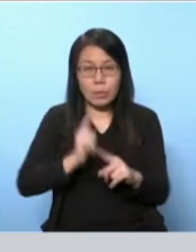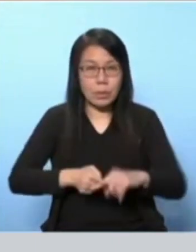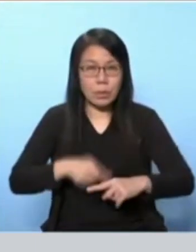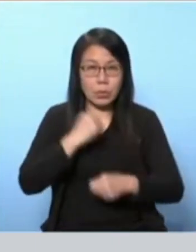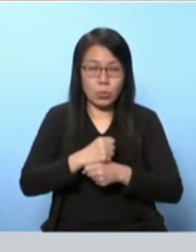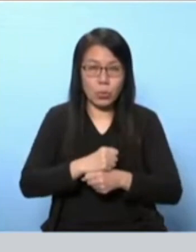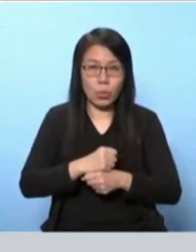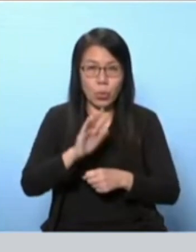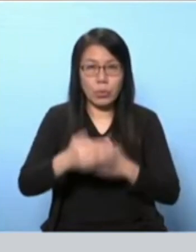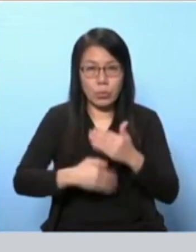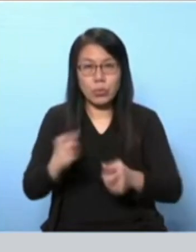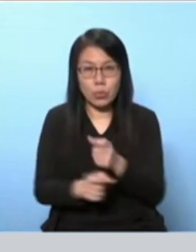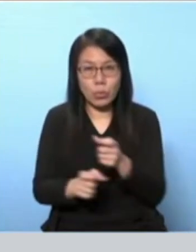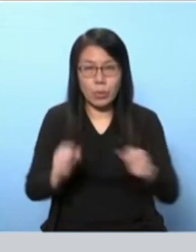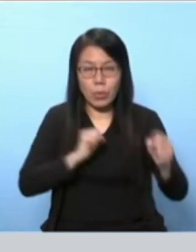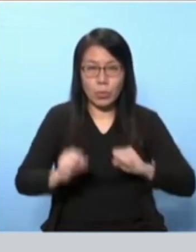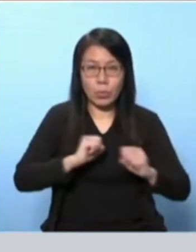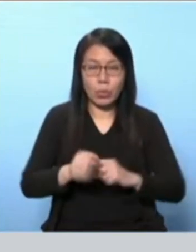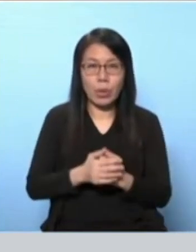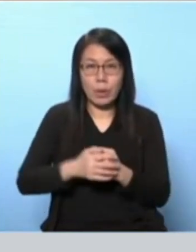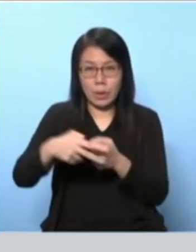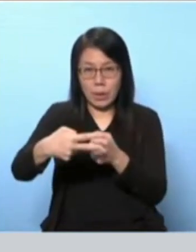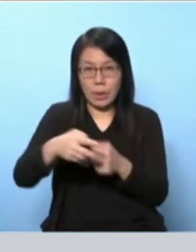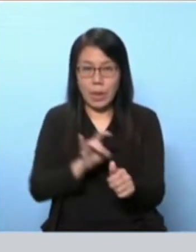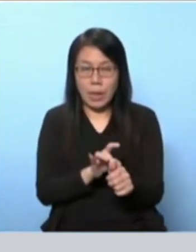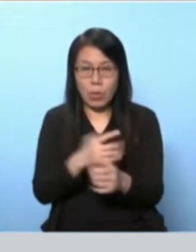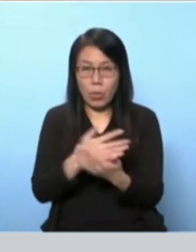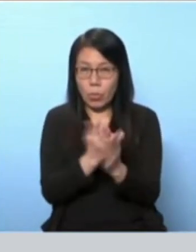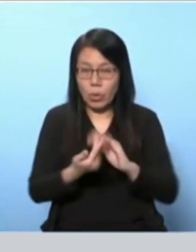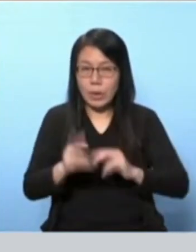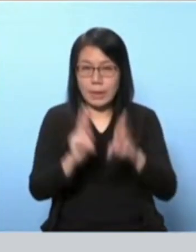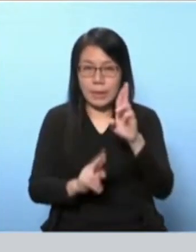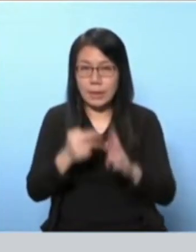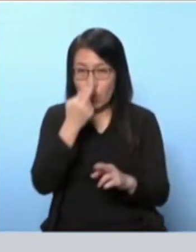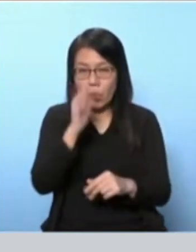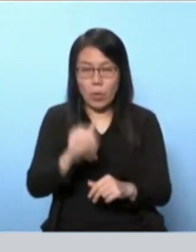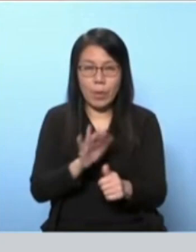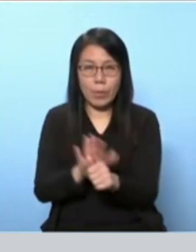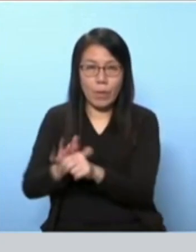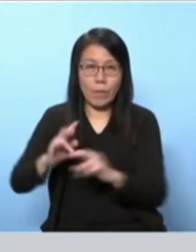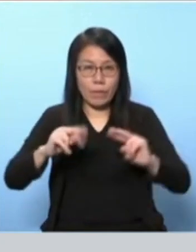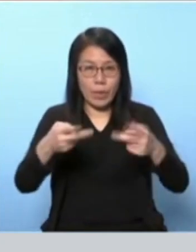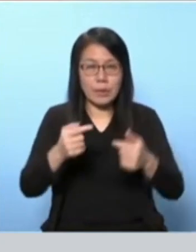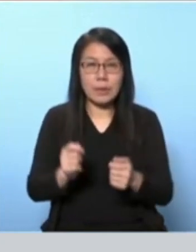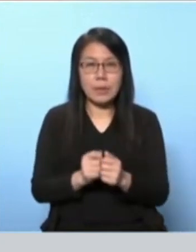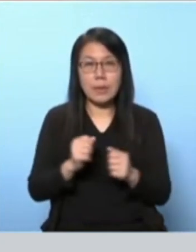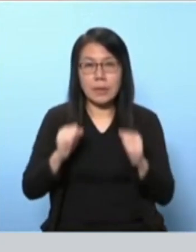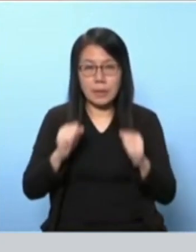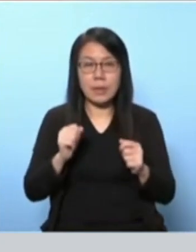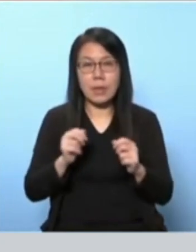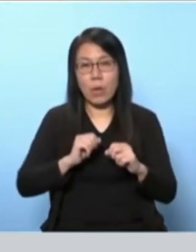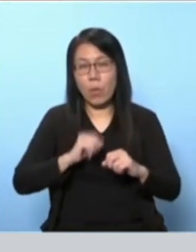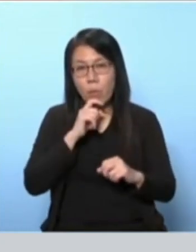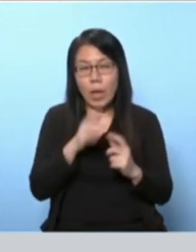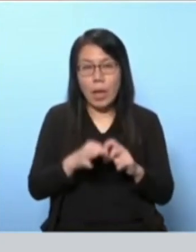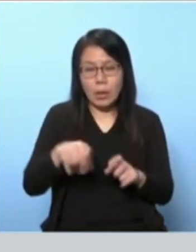行咁樣嘅一啲商業活動。第二咧，要善用各類型嘅城市空間嚟幫助發展城市運動，避免